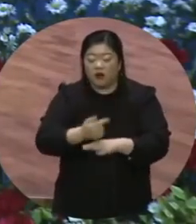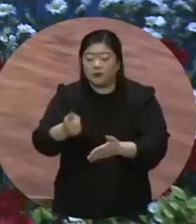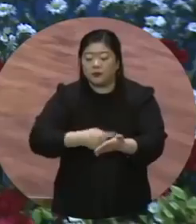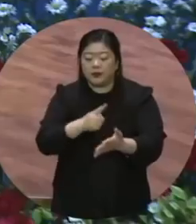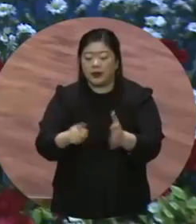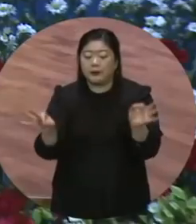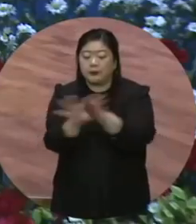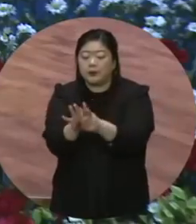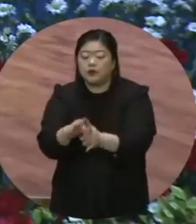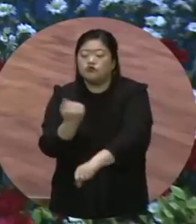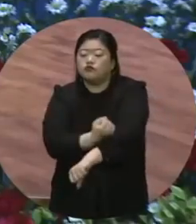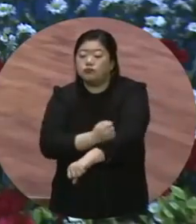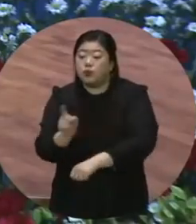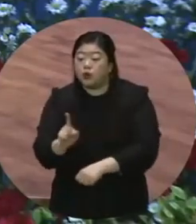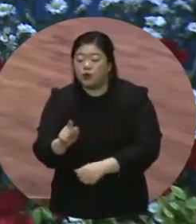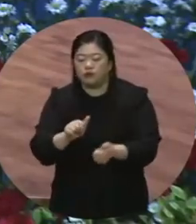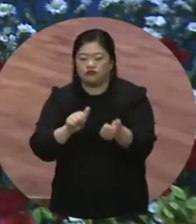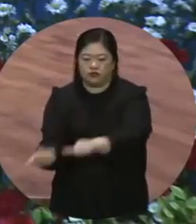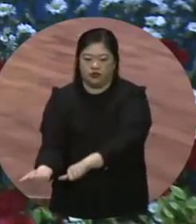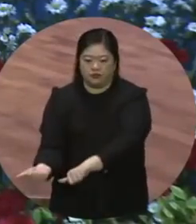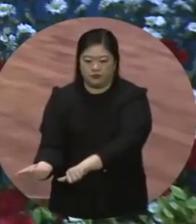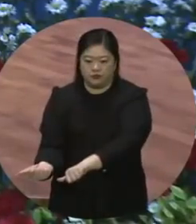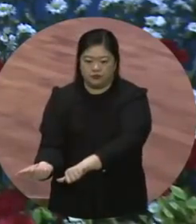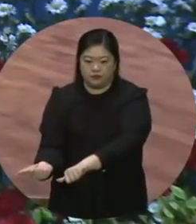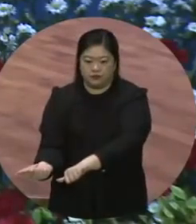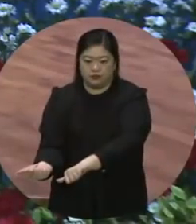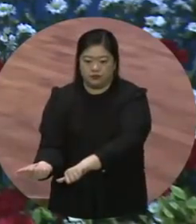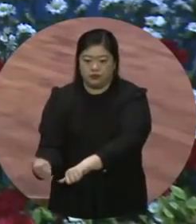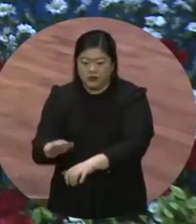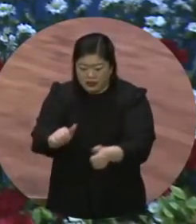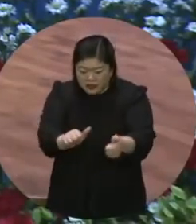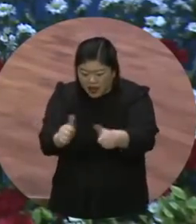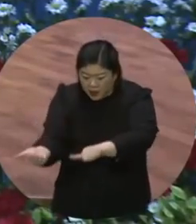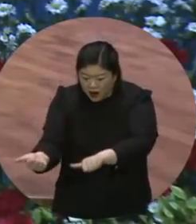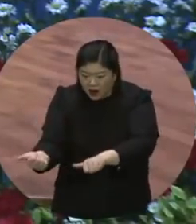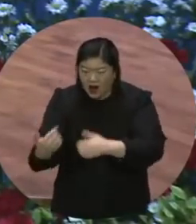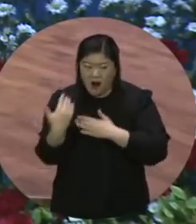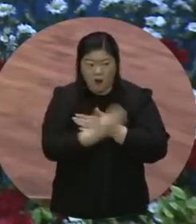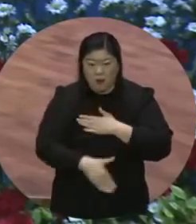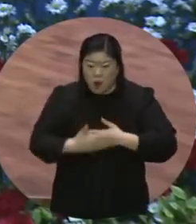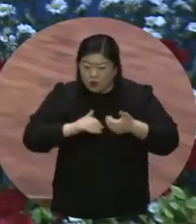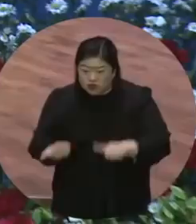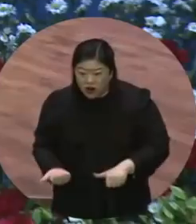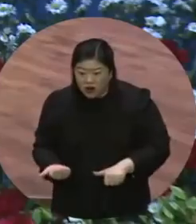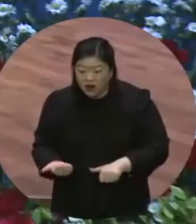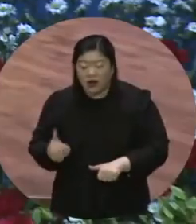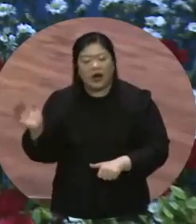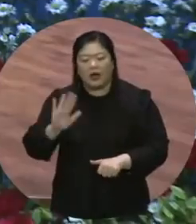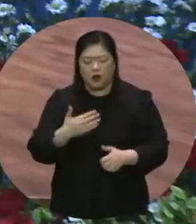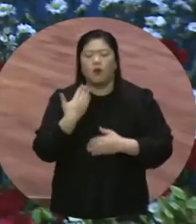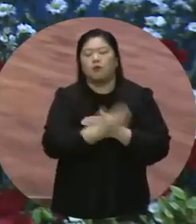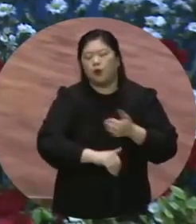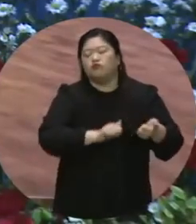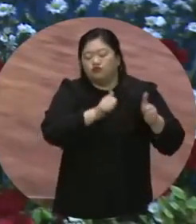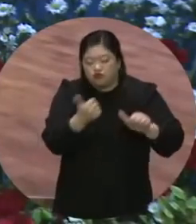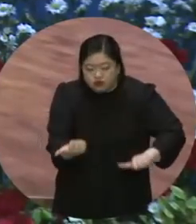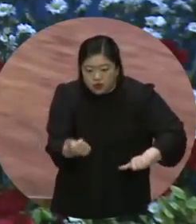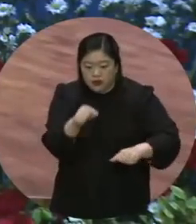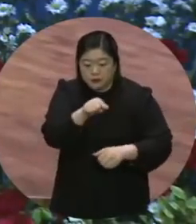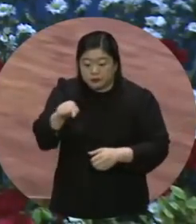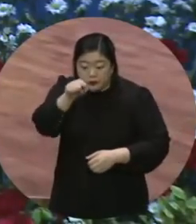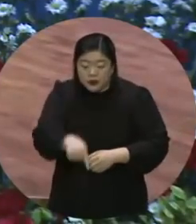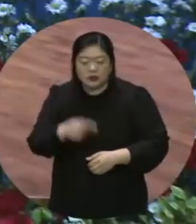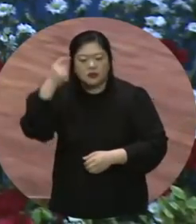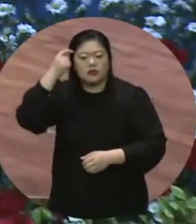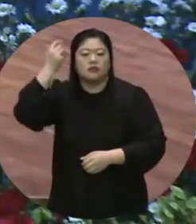죄의 삭은 사망이라. 사망이란 말은 육체 사망이 아니에요. 영혼 사망이에요. 육체 사망은 말할 것도 없고